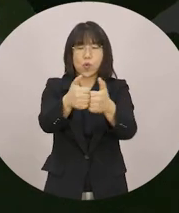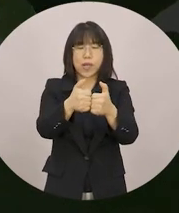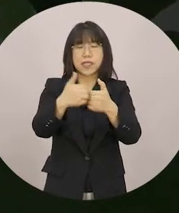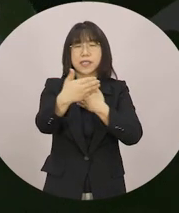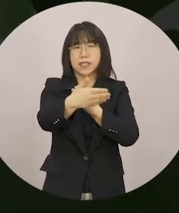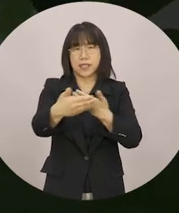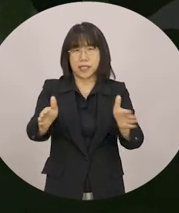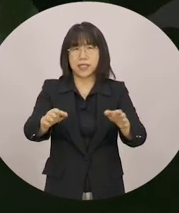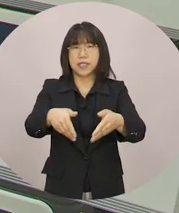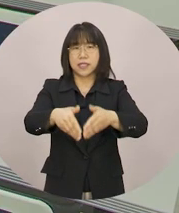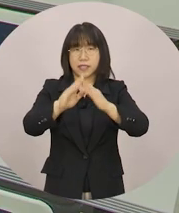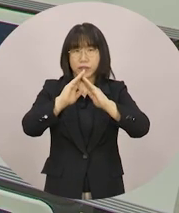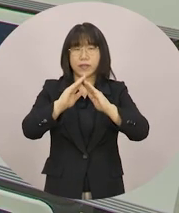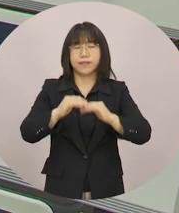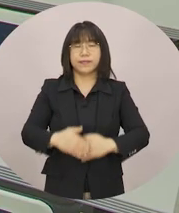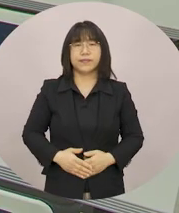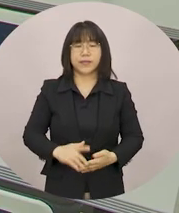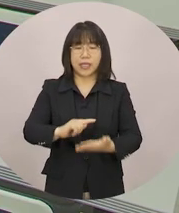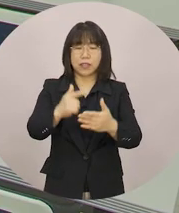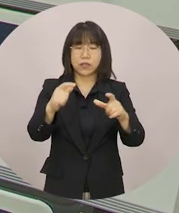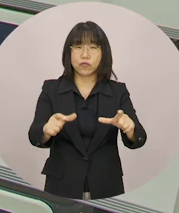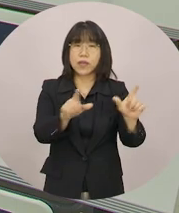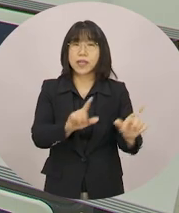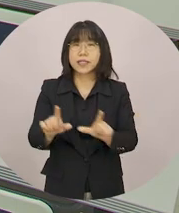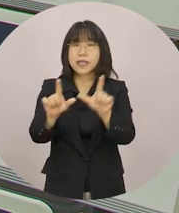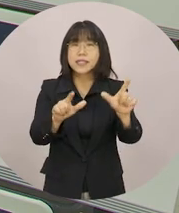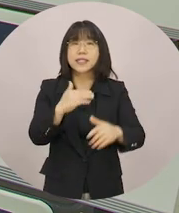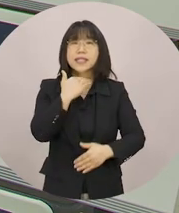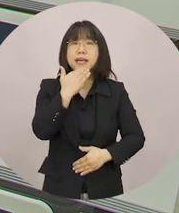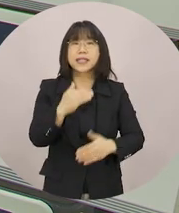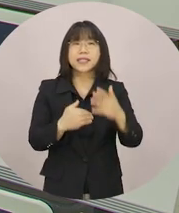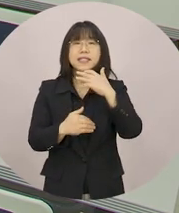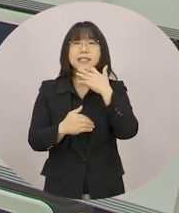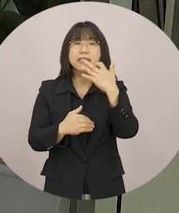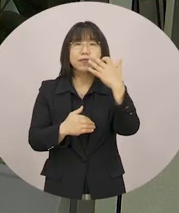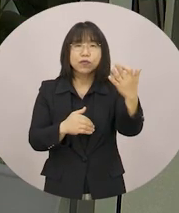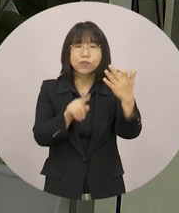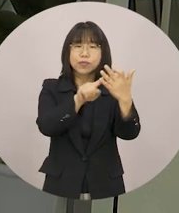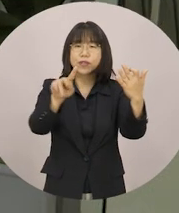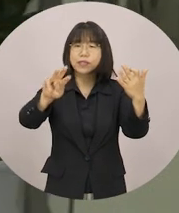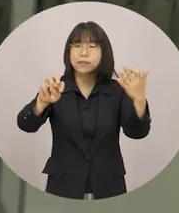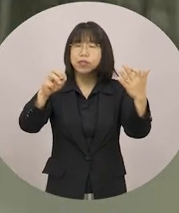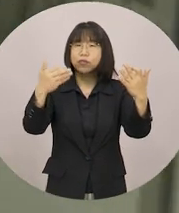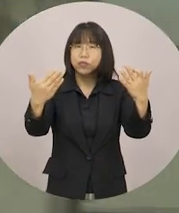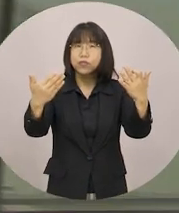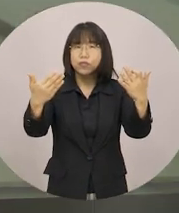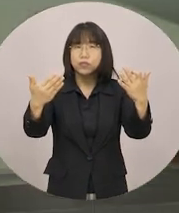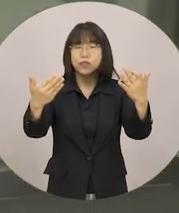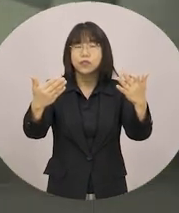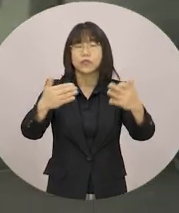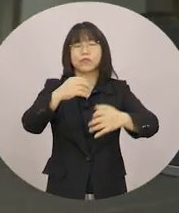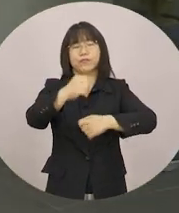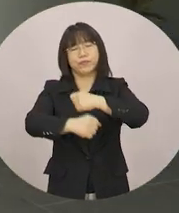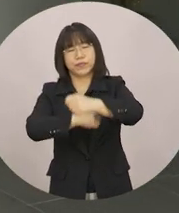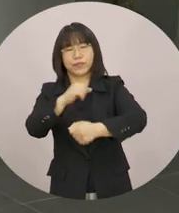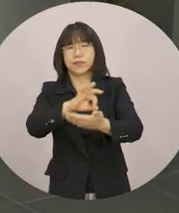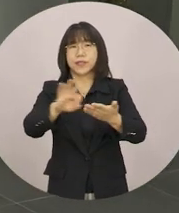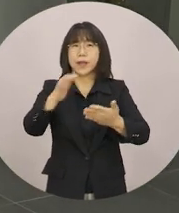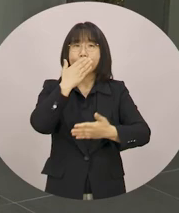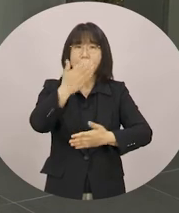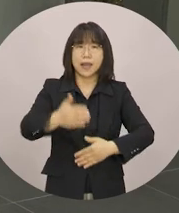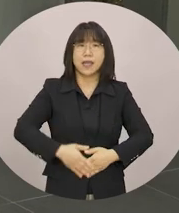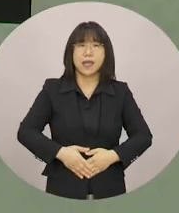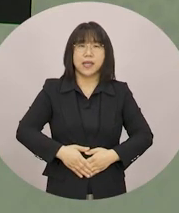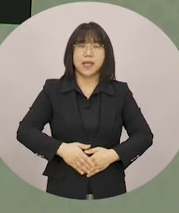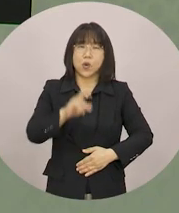실 회의실 등이 마련됐습니다 강서구에 거주하고 있는 만 19세 에서 39세 이하 청년 이면 누구나